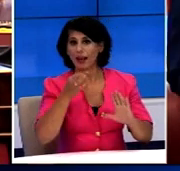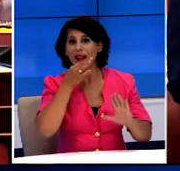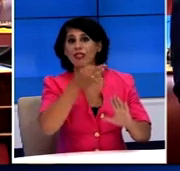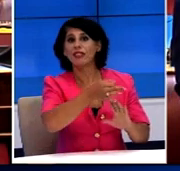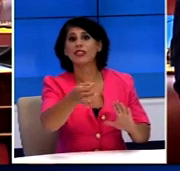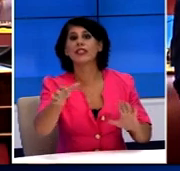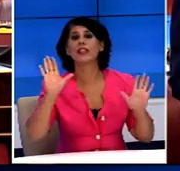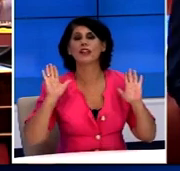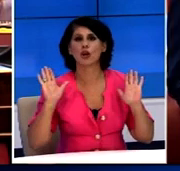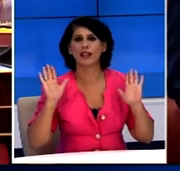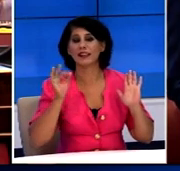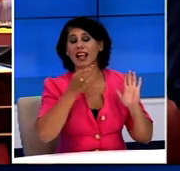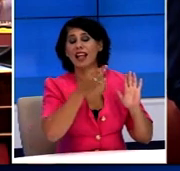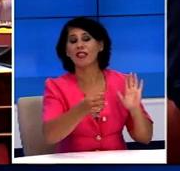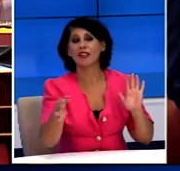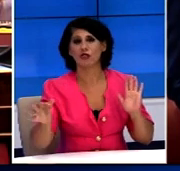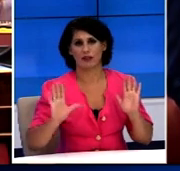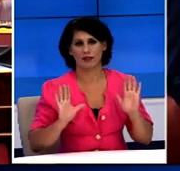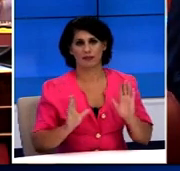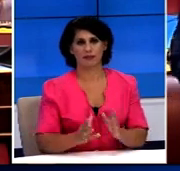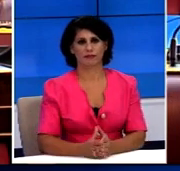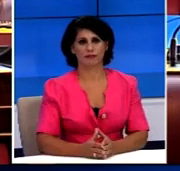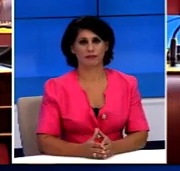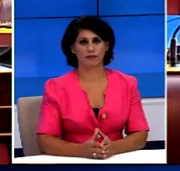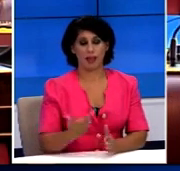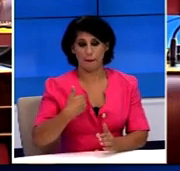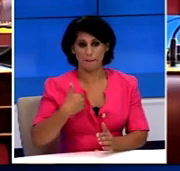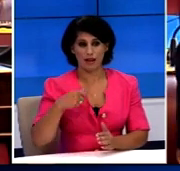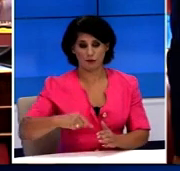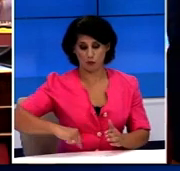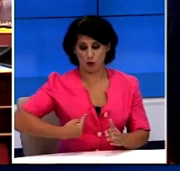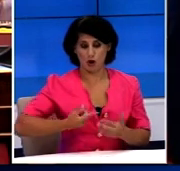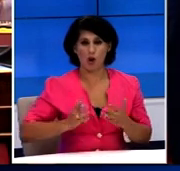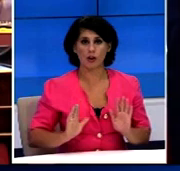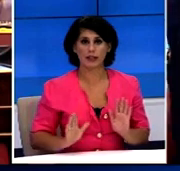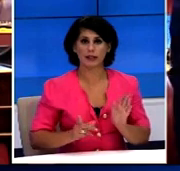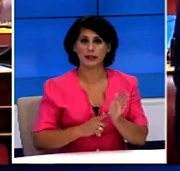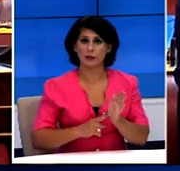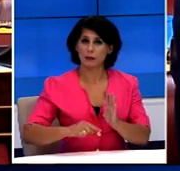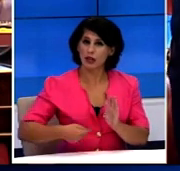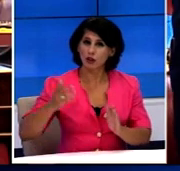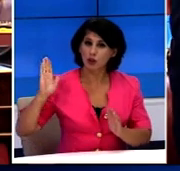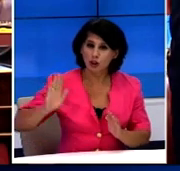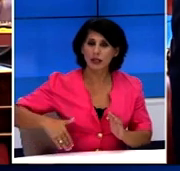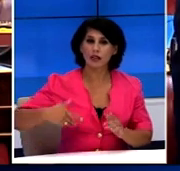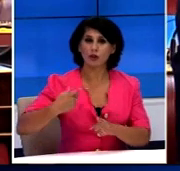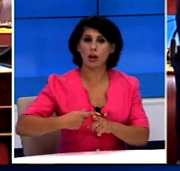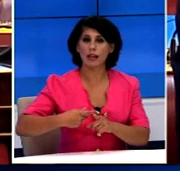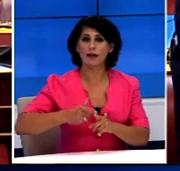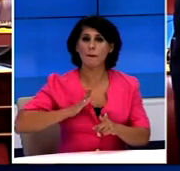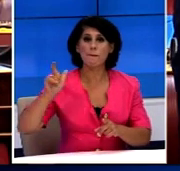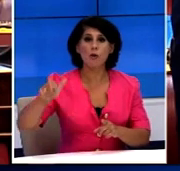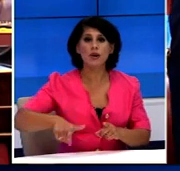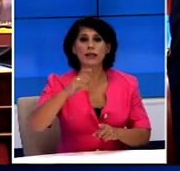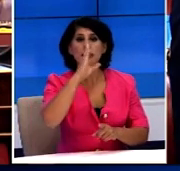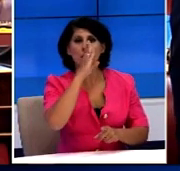όμως? Γιατί δεν το λέτε? Εμένα αυτό το οποίο με ενοχλεί και πρέπει να ενοχλεί και τον τελευταίο Έλληνα πολίτη είναι η υποκρισία στην